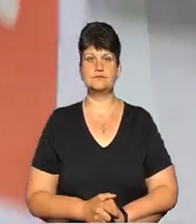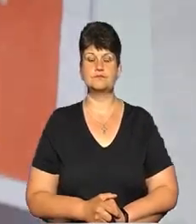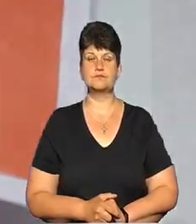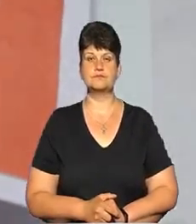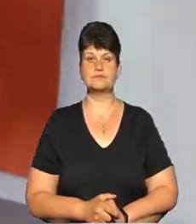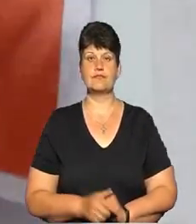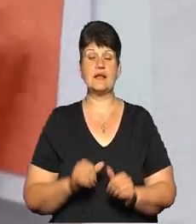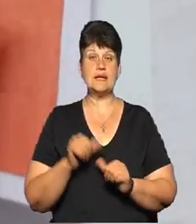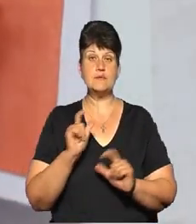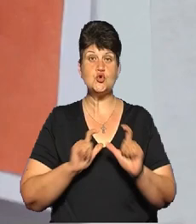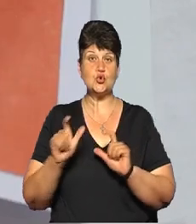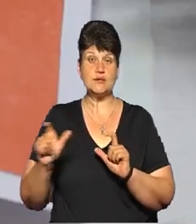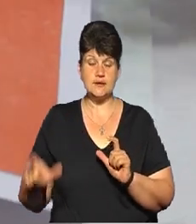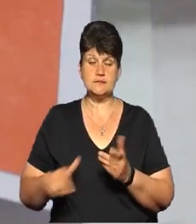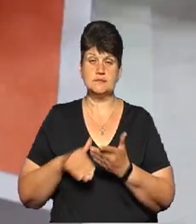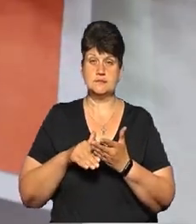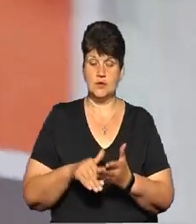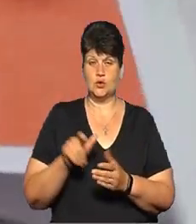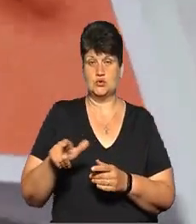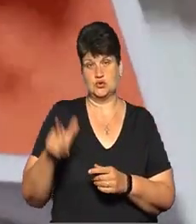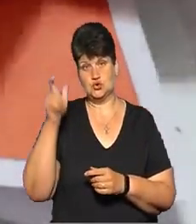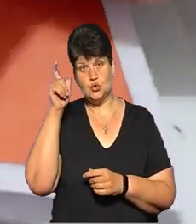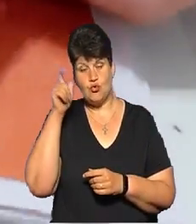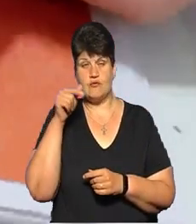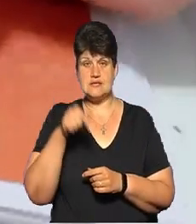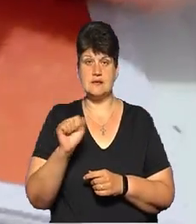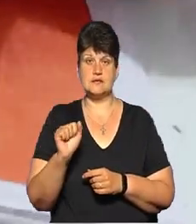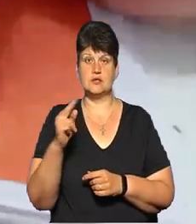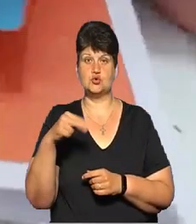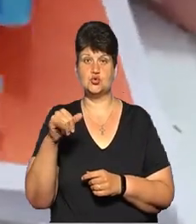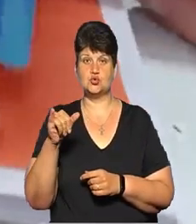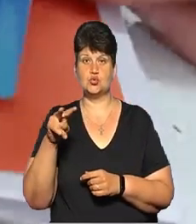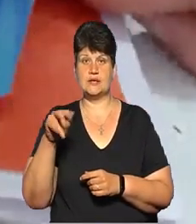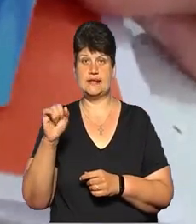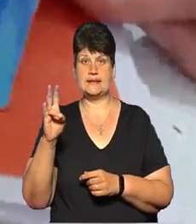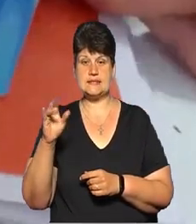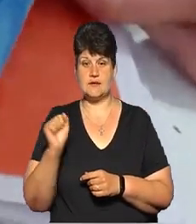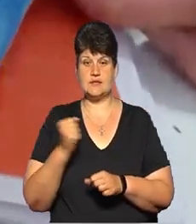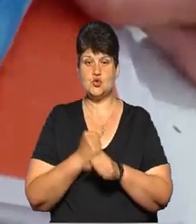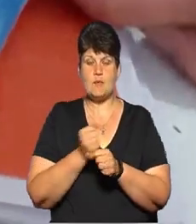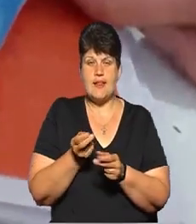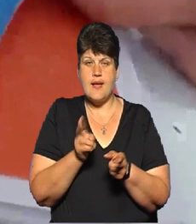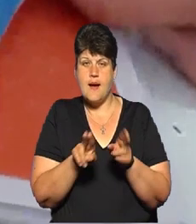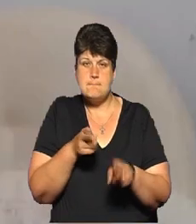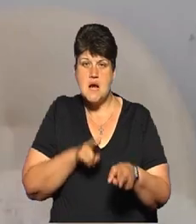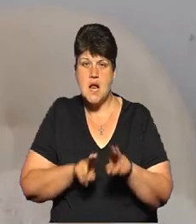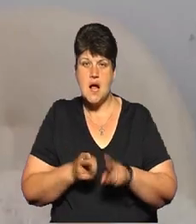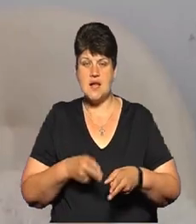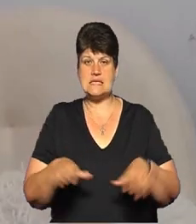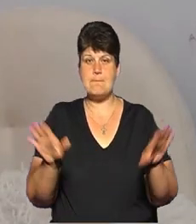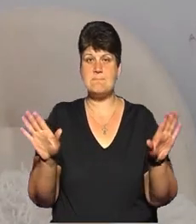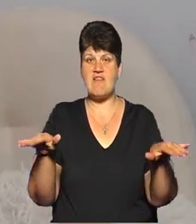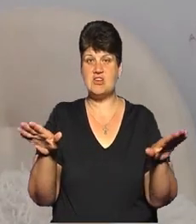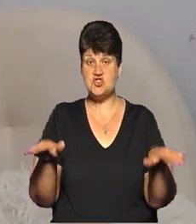Окрім студенток, до акції долучились жителі Чорткова. Серед них Анастасія Джулінська. Вона зробила аплікацію із павичем. Я